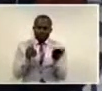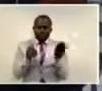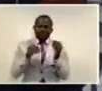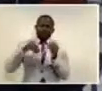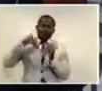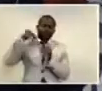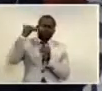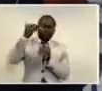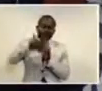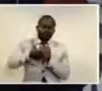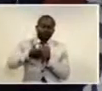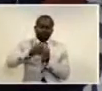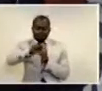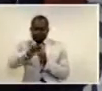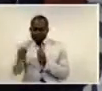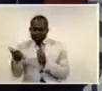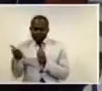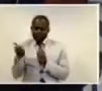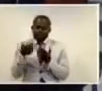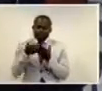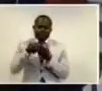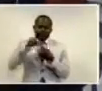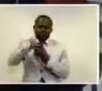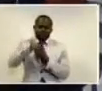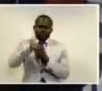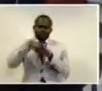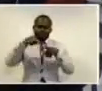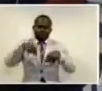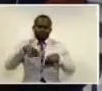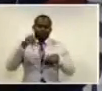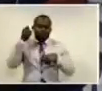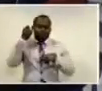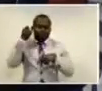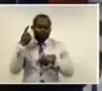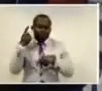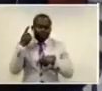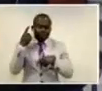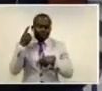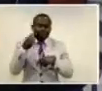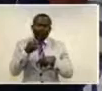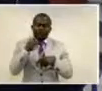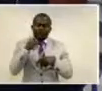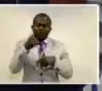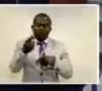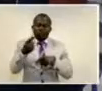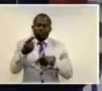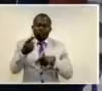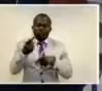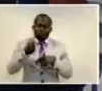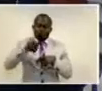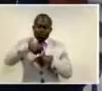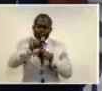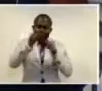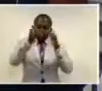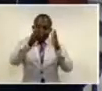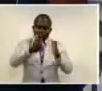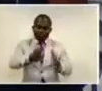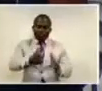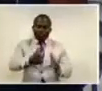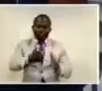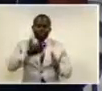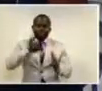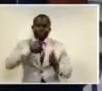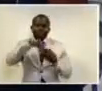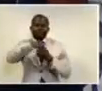Noneho ikindi azanyemo aka kanya nanjye numvise ni uko uwo muntu yari